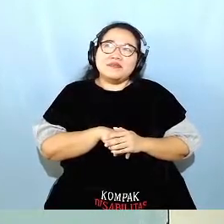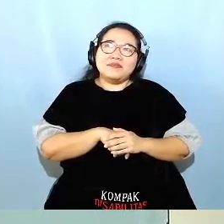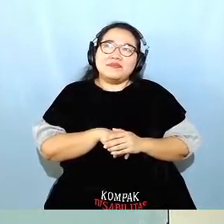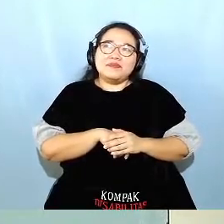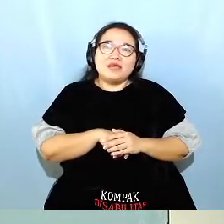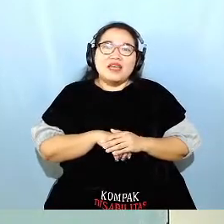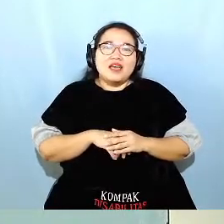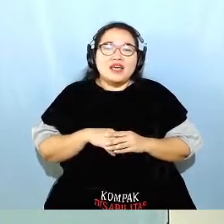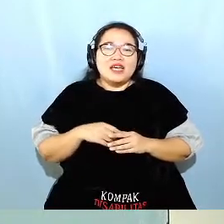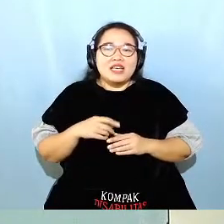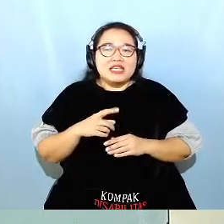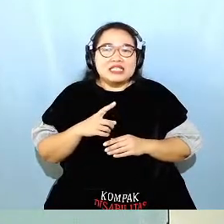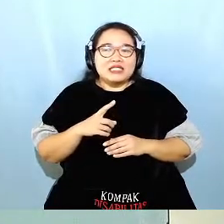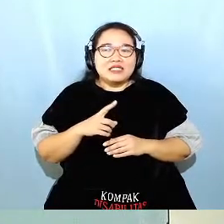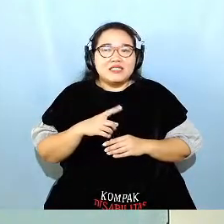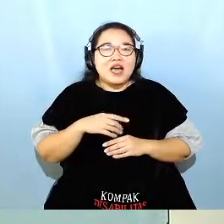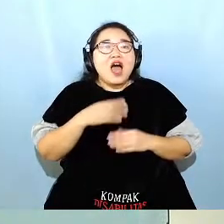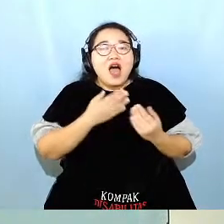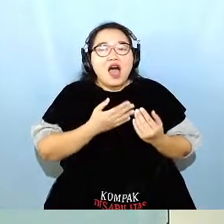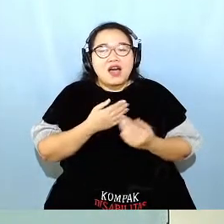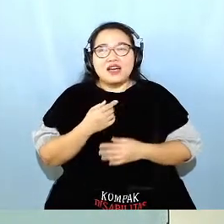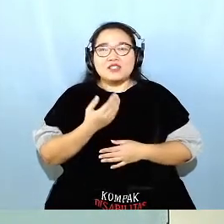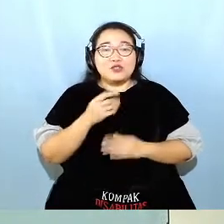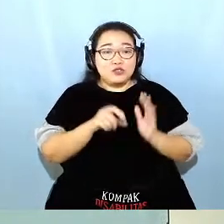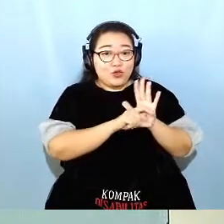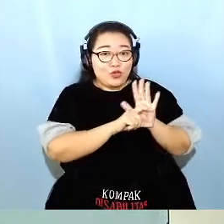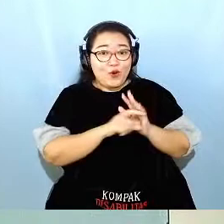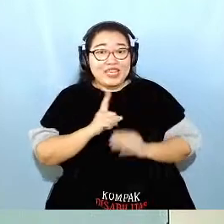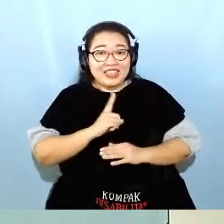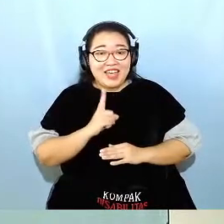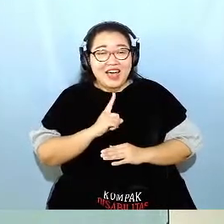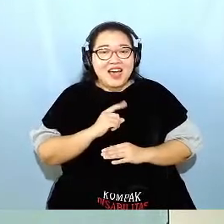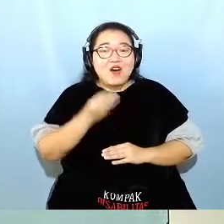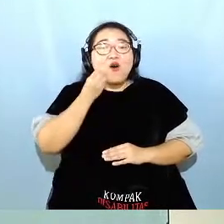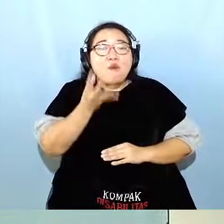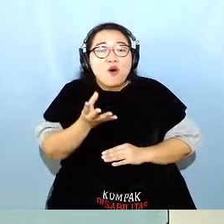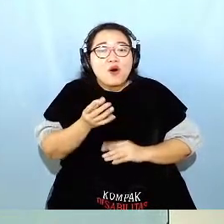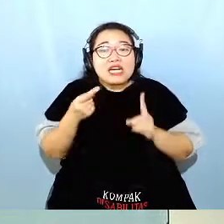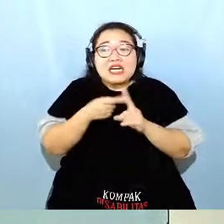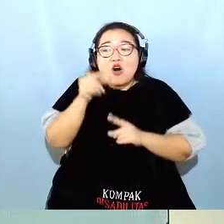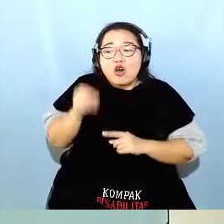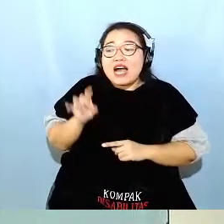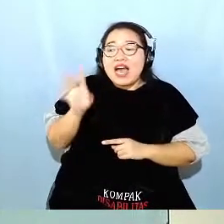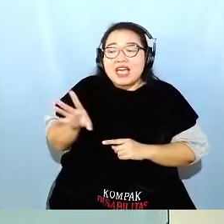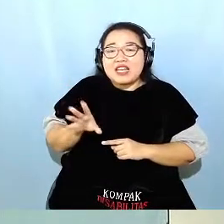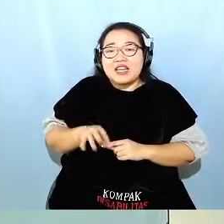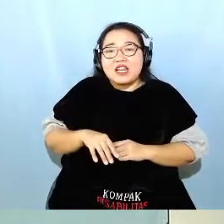ya, dia mendapatkan semangatnya karena diteguhkan. Lalu